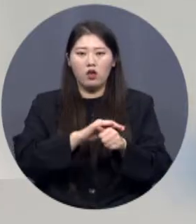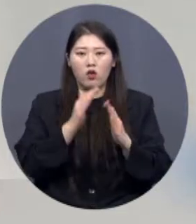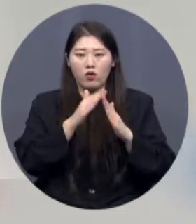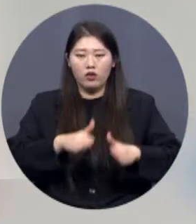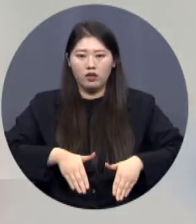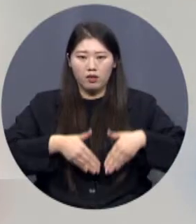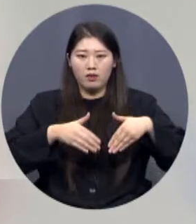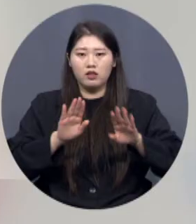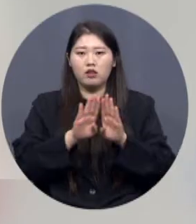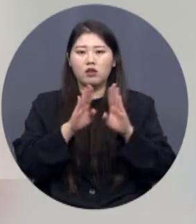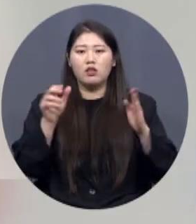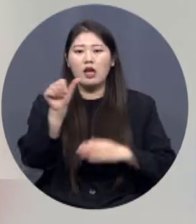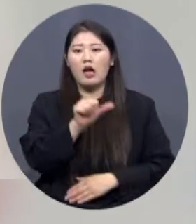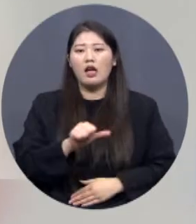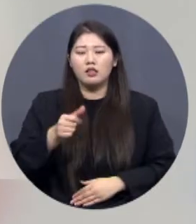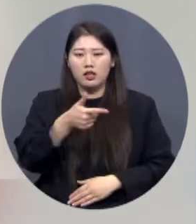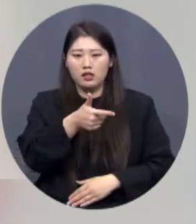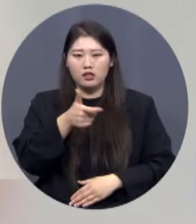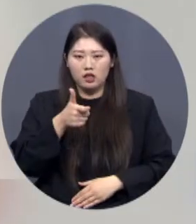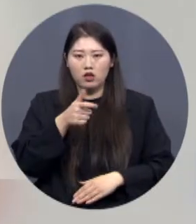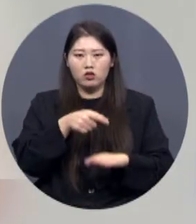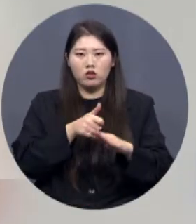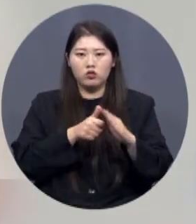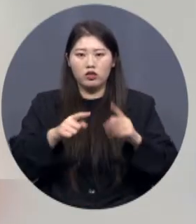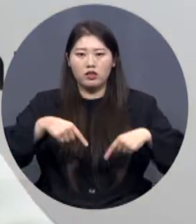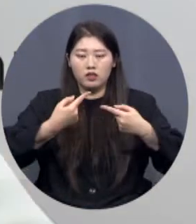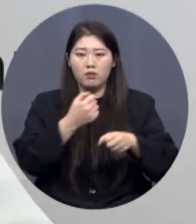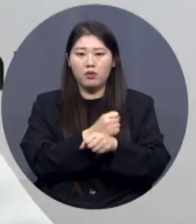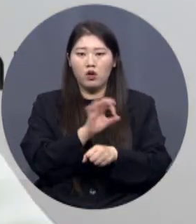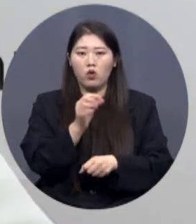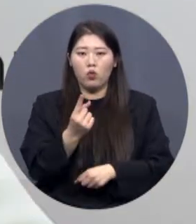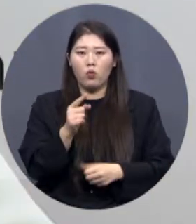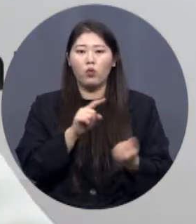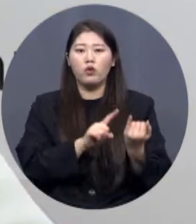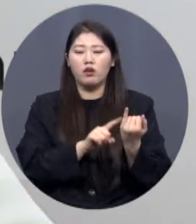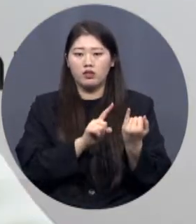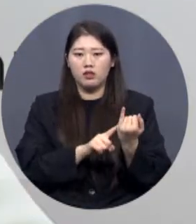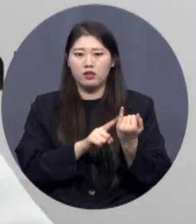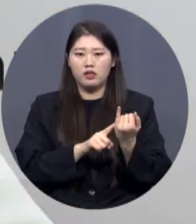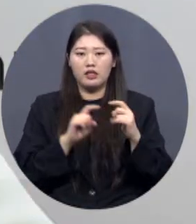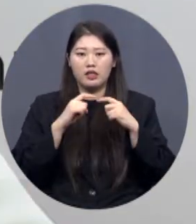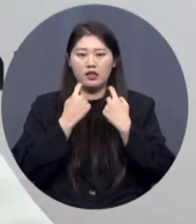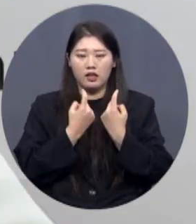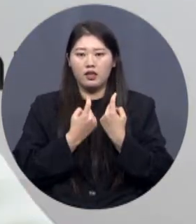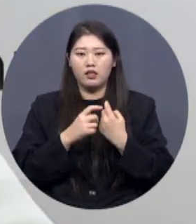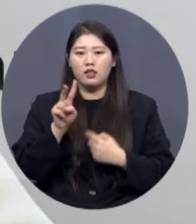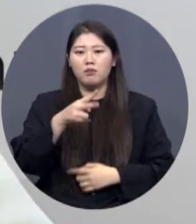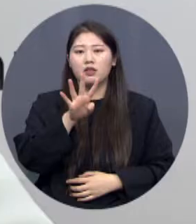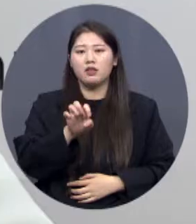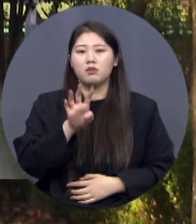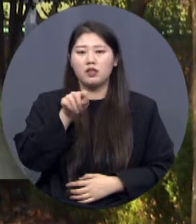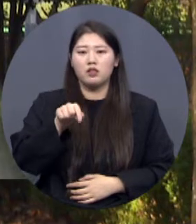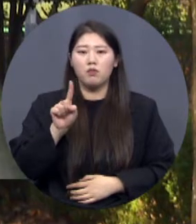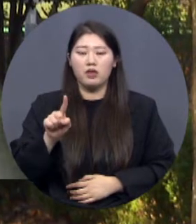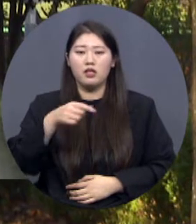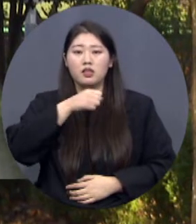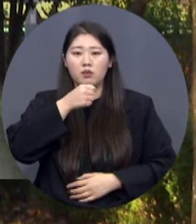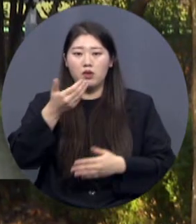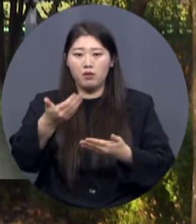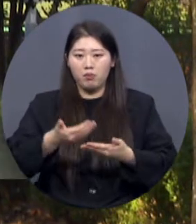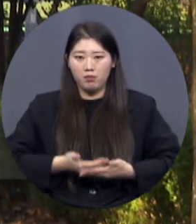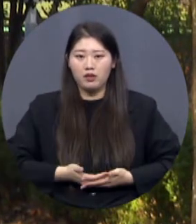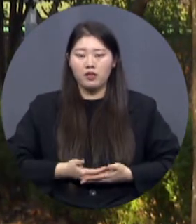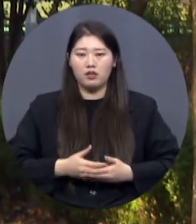제 155회 아시아 사격 선수권 대회에 출전한 예지는 개인전 결선에서 244점 1점을 기록해